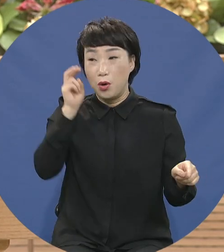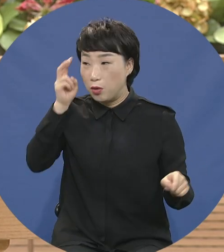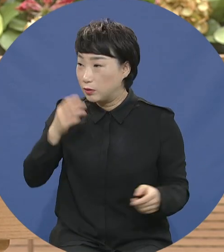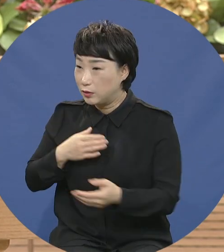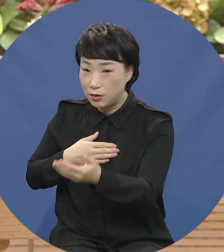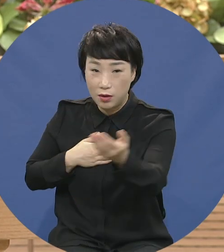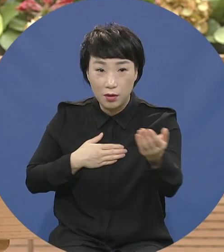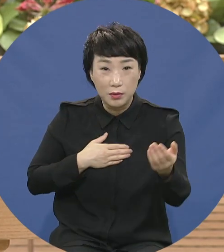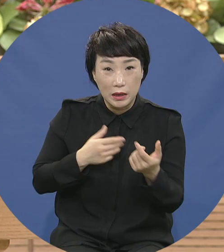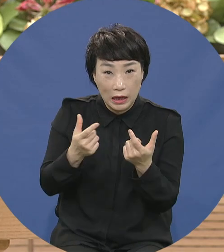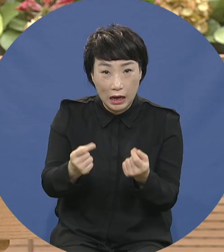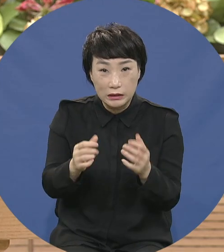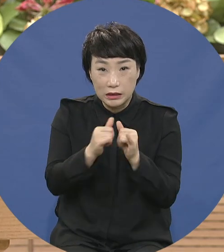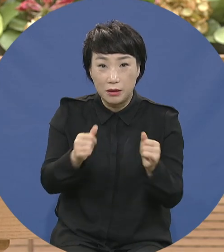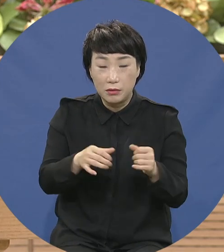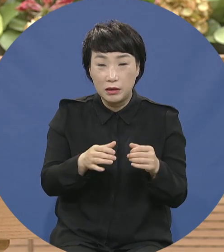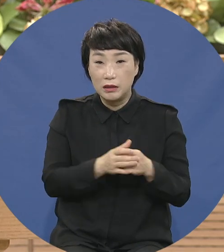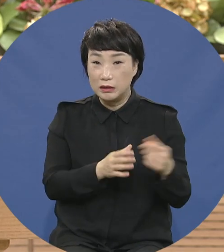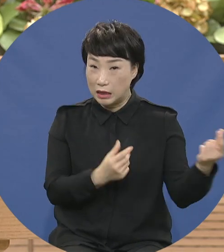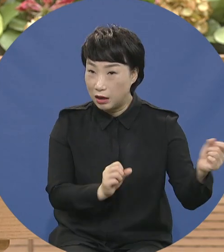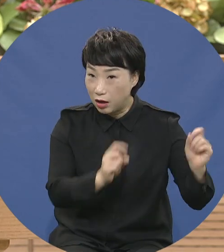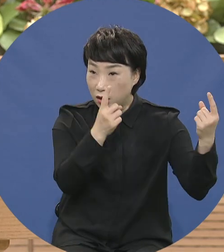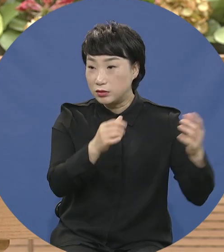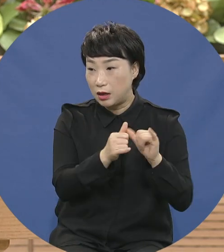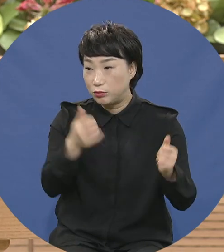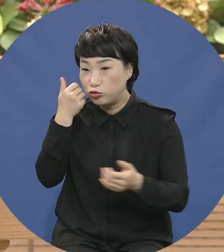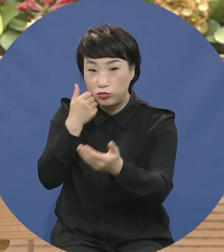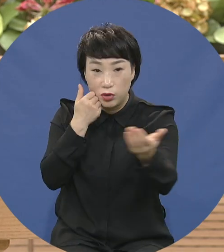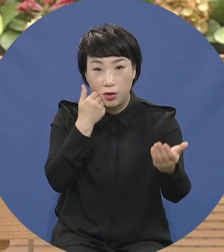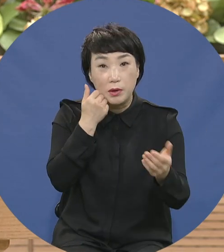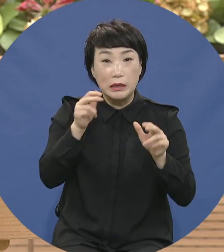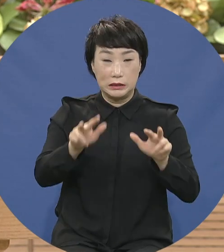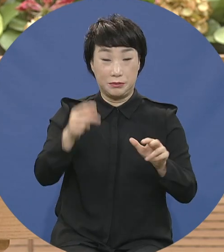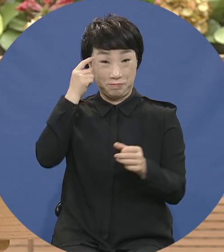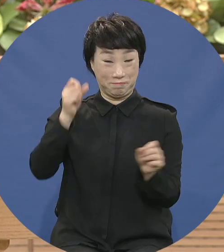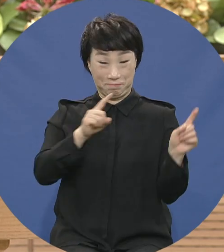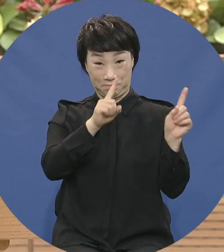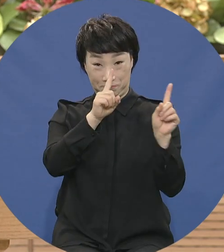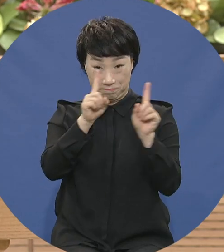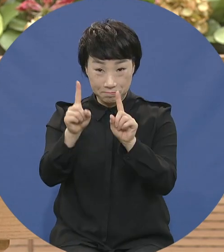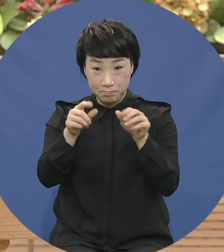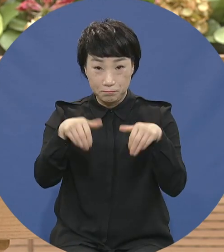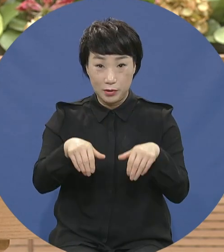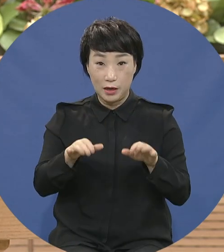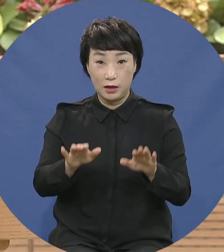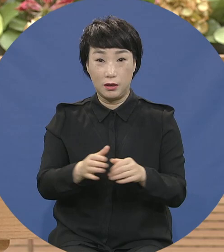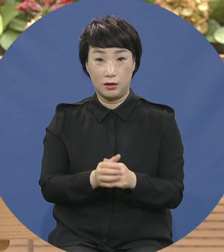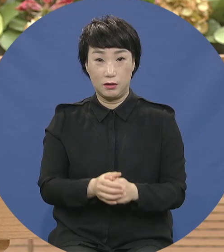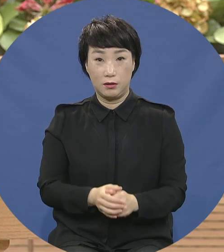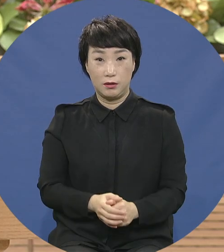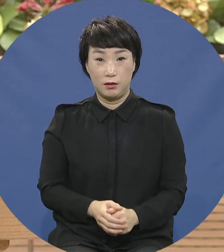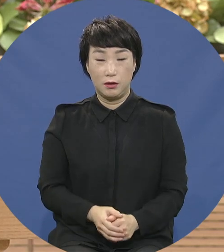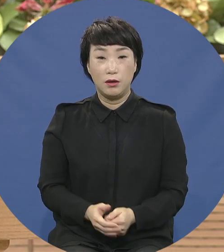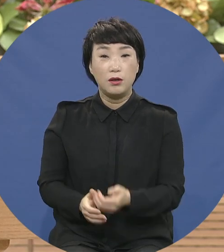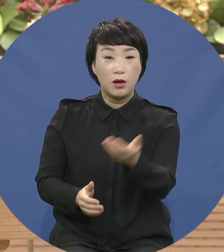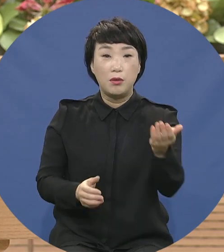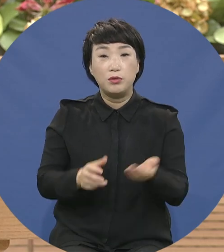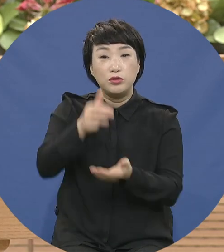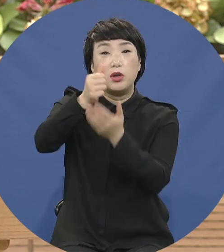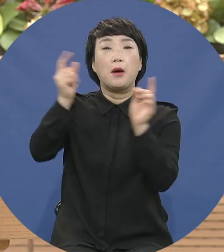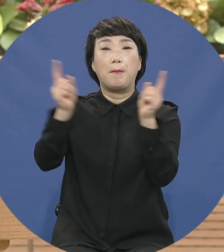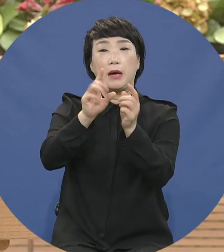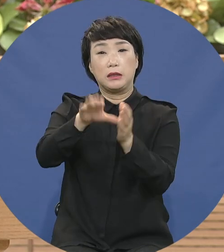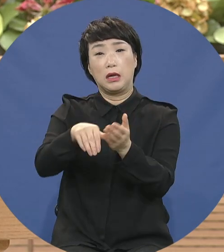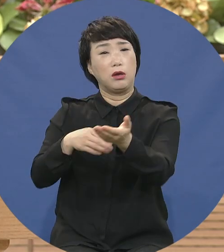혹시 그런 사람이 있다면 정신 차리지 아니하면 주님